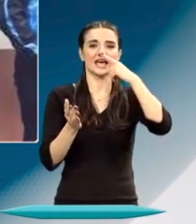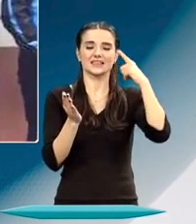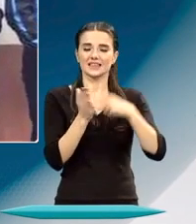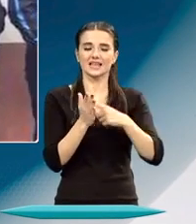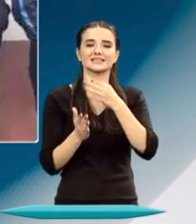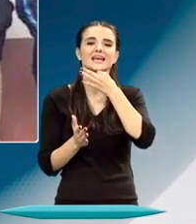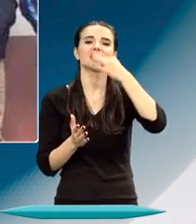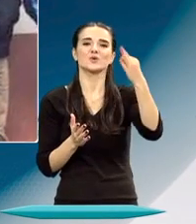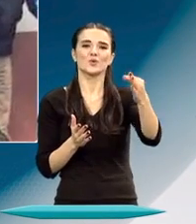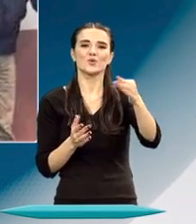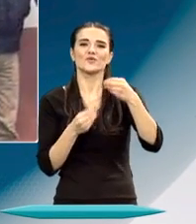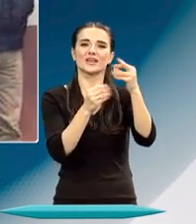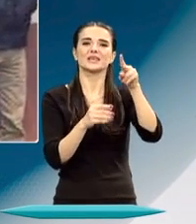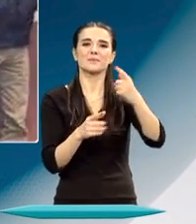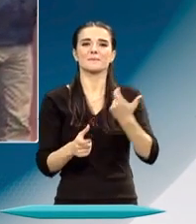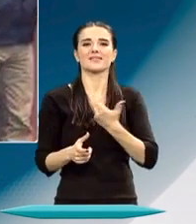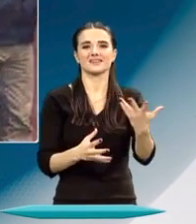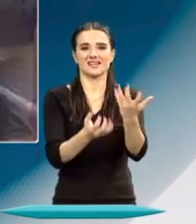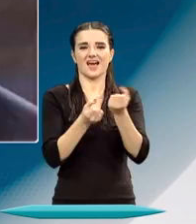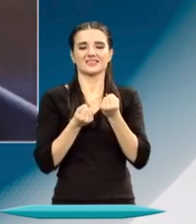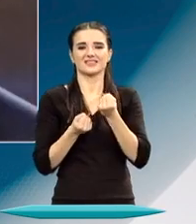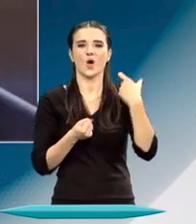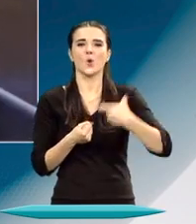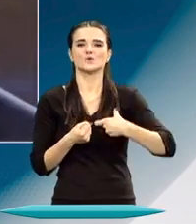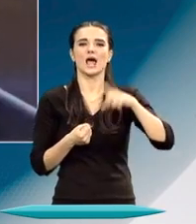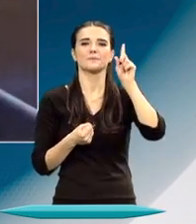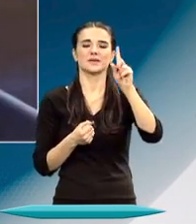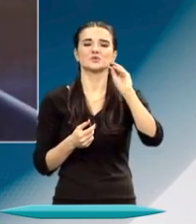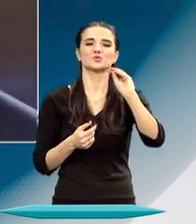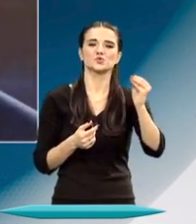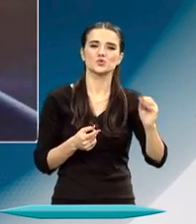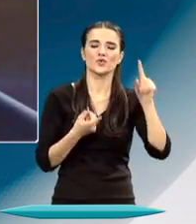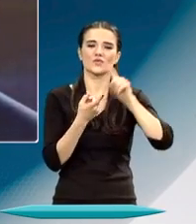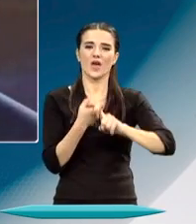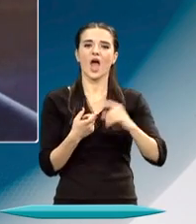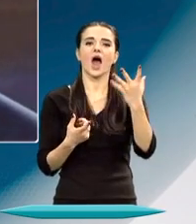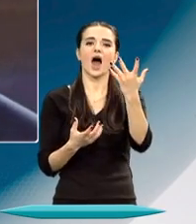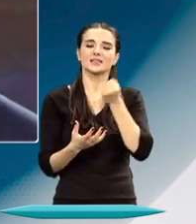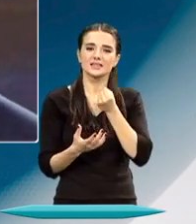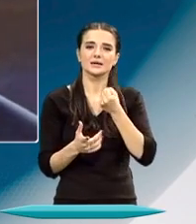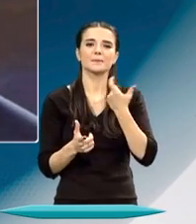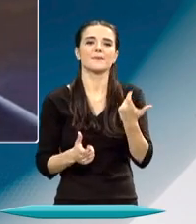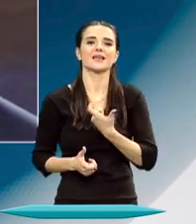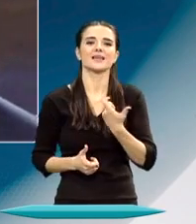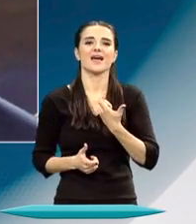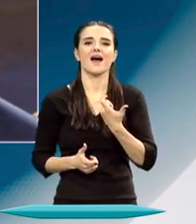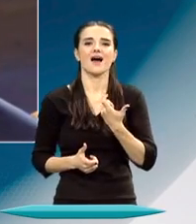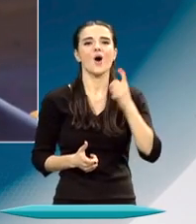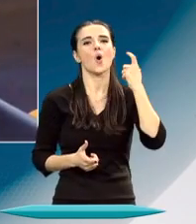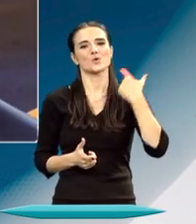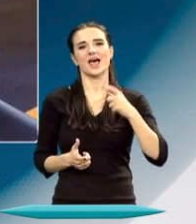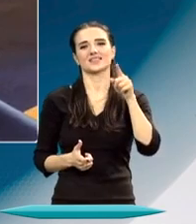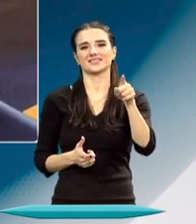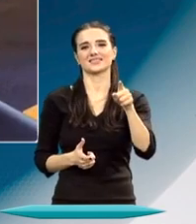teşekkür edercesine madalyasını alır. Özel bir çocuktur ve aldığı madalya özel bir